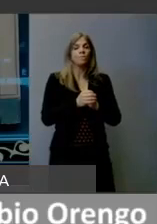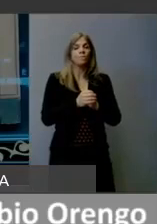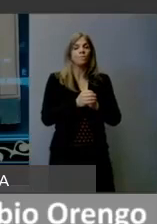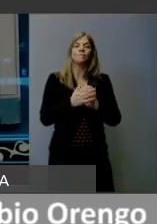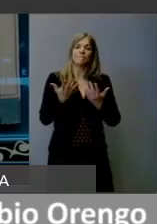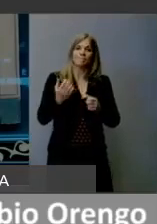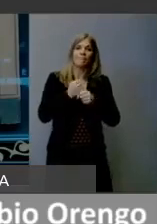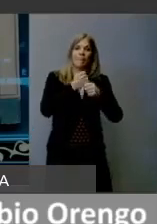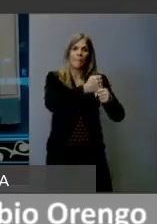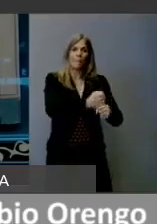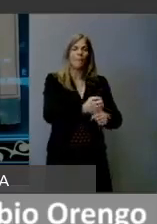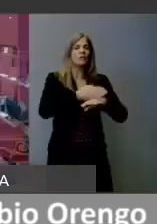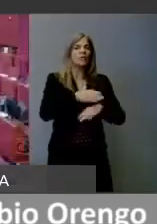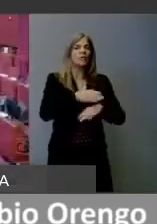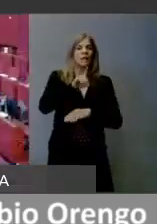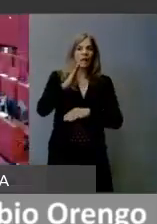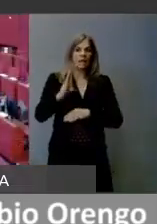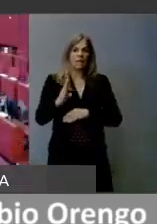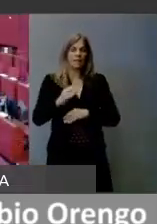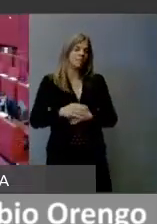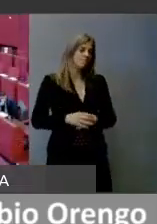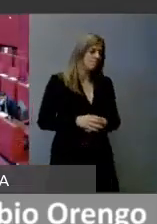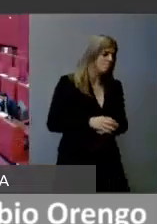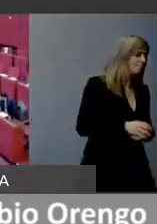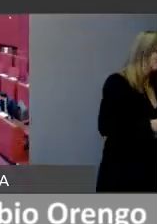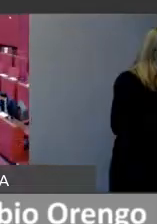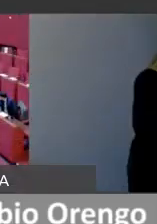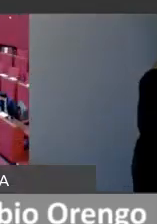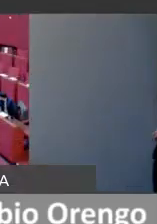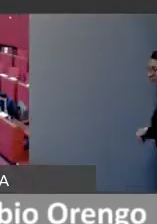Prego, consigliere De Benedictis.